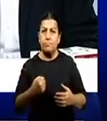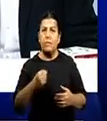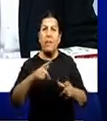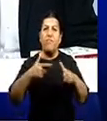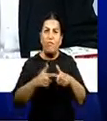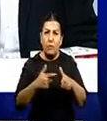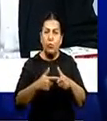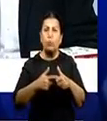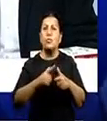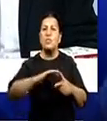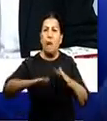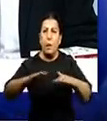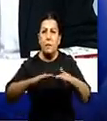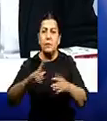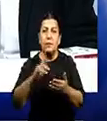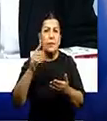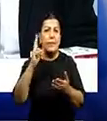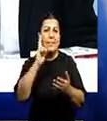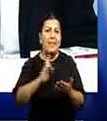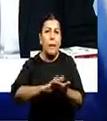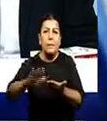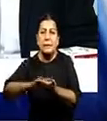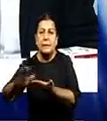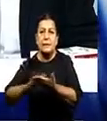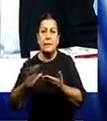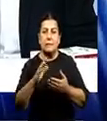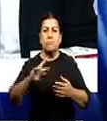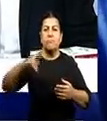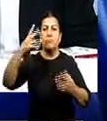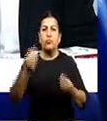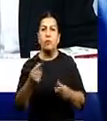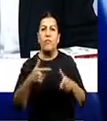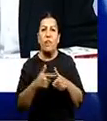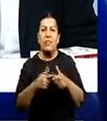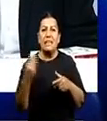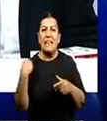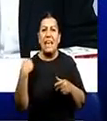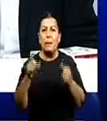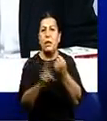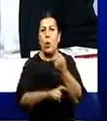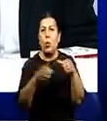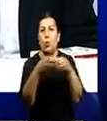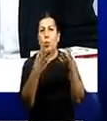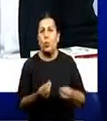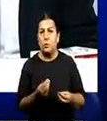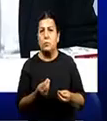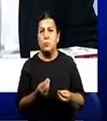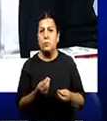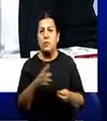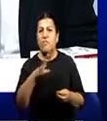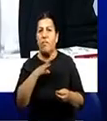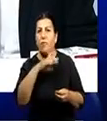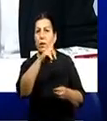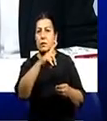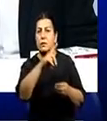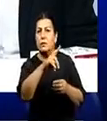darbecilerin temizlenmesinde çok önemli bir mesafe kaydedildi. FETÖ'nün yeni nesil bir terör örgütü olduğunu ve kriptolarıyla yaşamaya